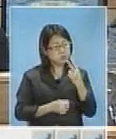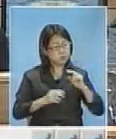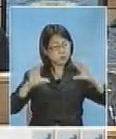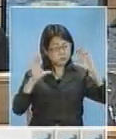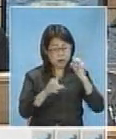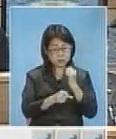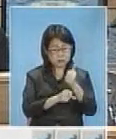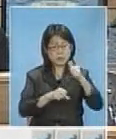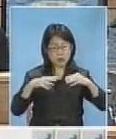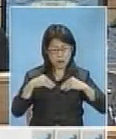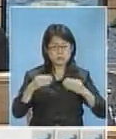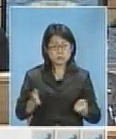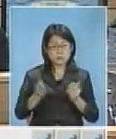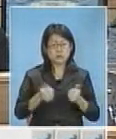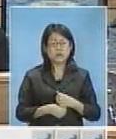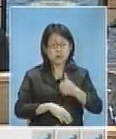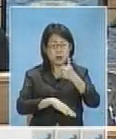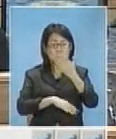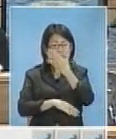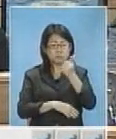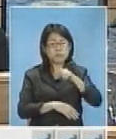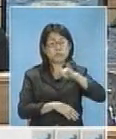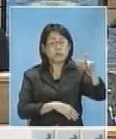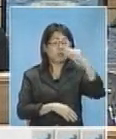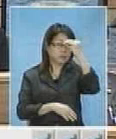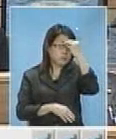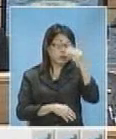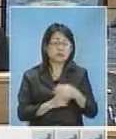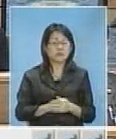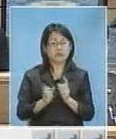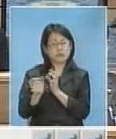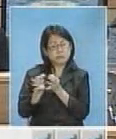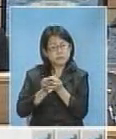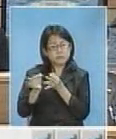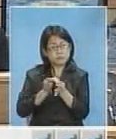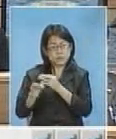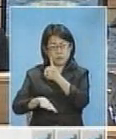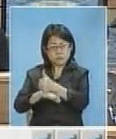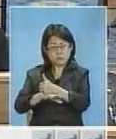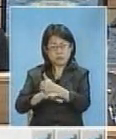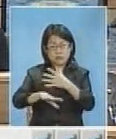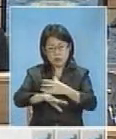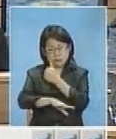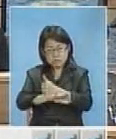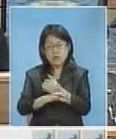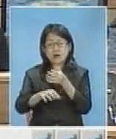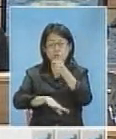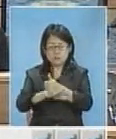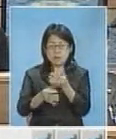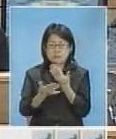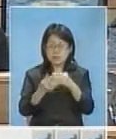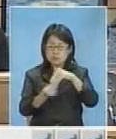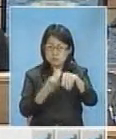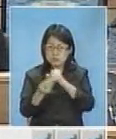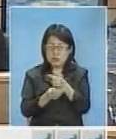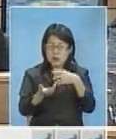าลท่านอภิสิทธิ์เดินทางไปญี่ปุ่นก็เพื่อที่จะไปชี้แจงกับผู้นำทางเศรษฐกิจผู้นำทางการเมืองในข้อเท็จจริง